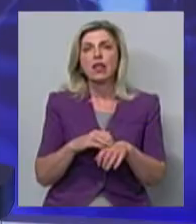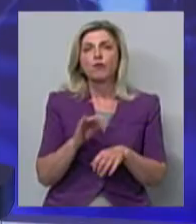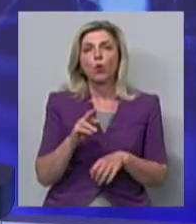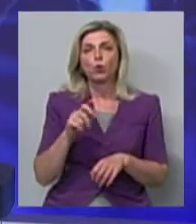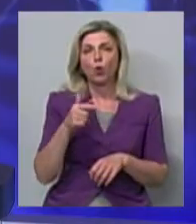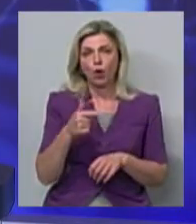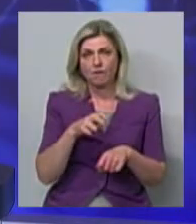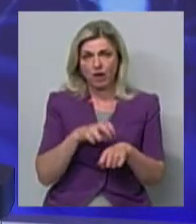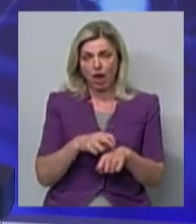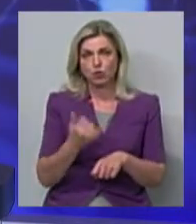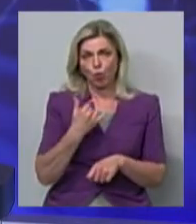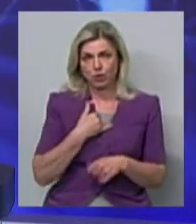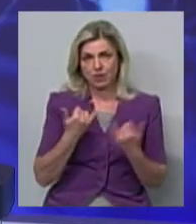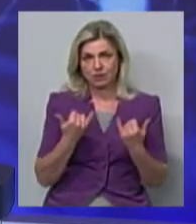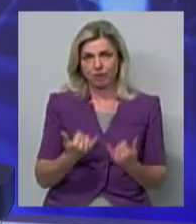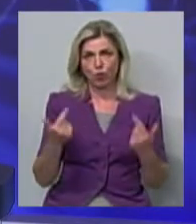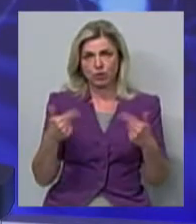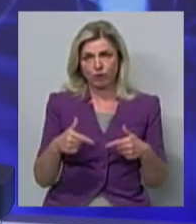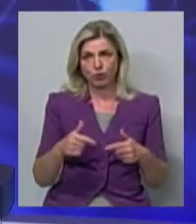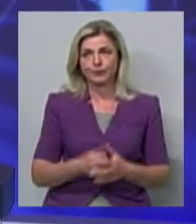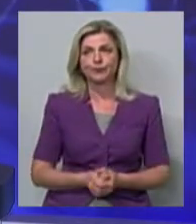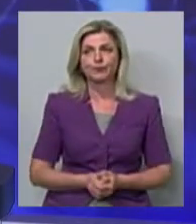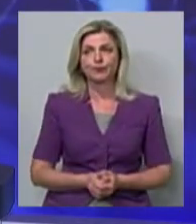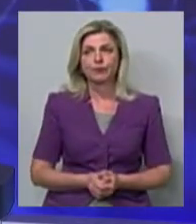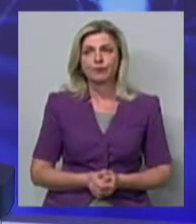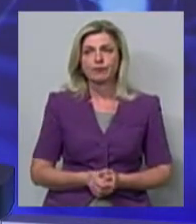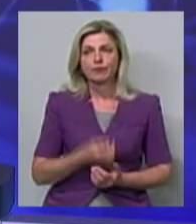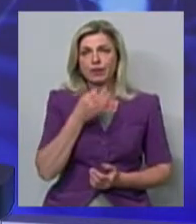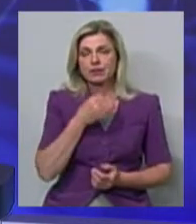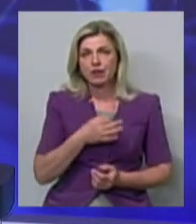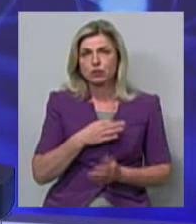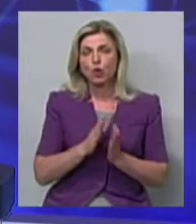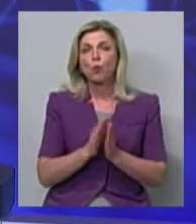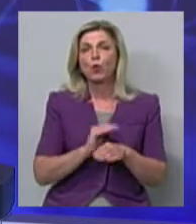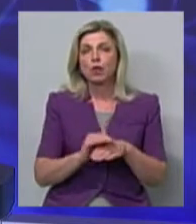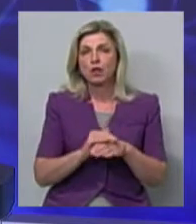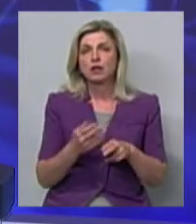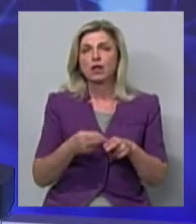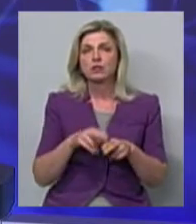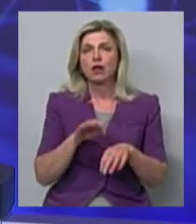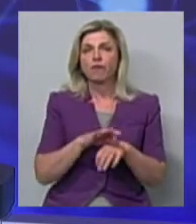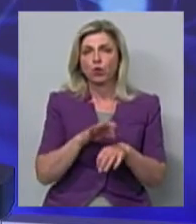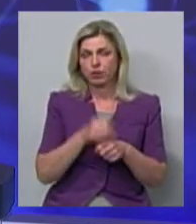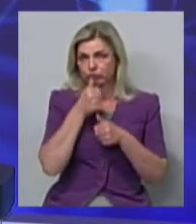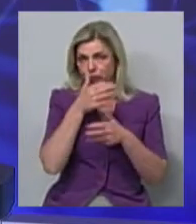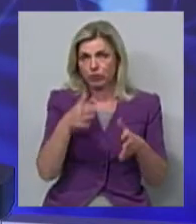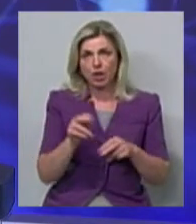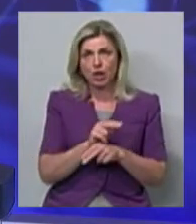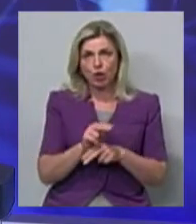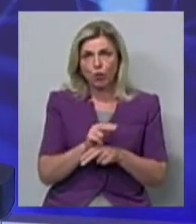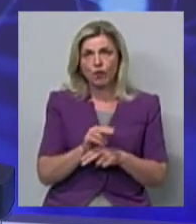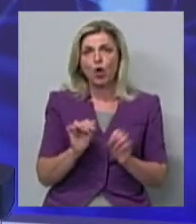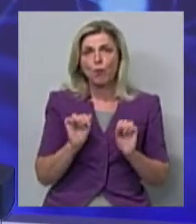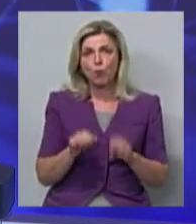в студії. Ольга Едуардівна, скажіть, будь ласка, тобто цю хворобу неможливо вилікувати,